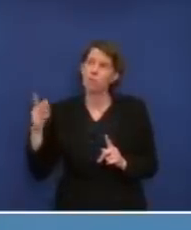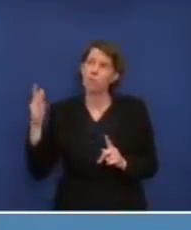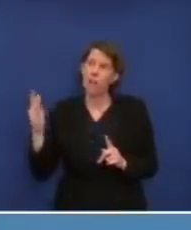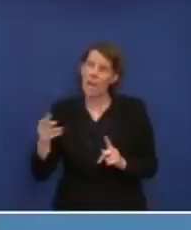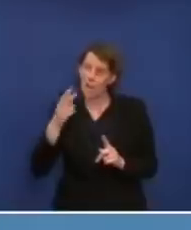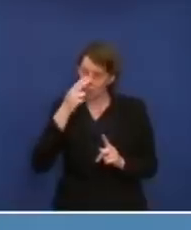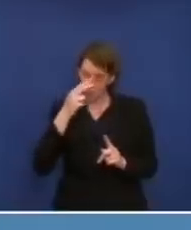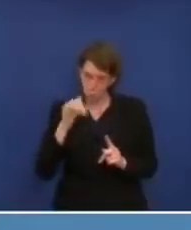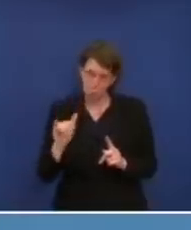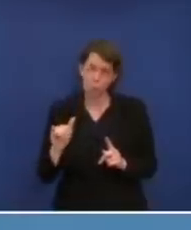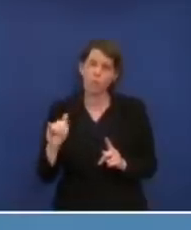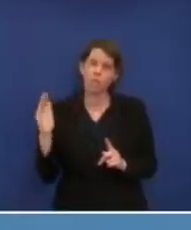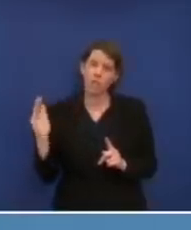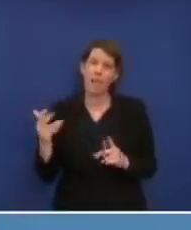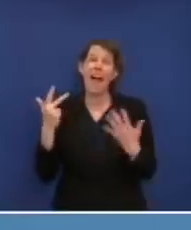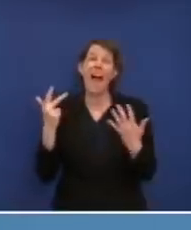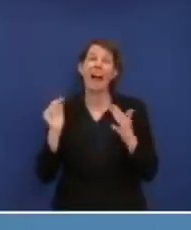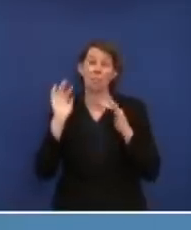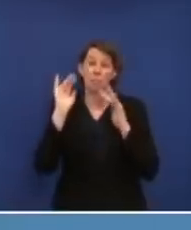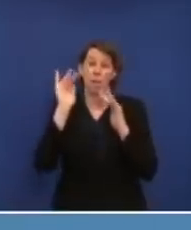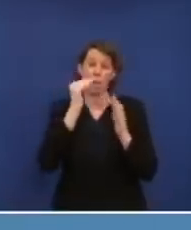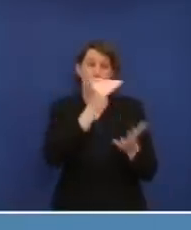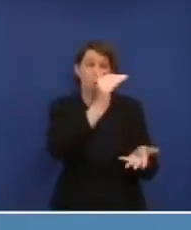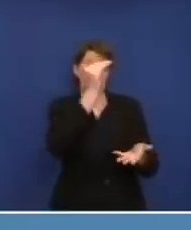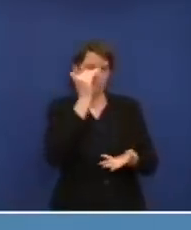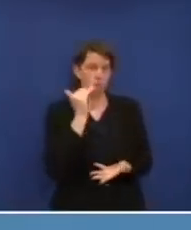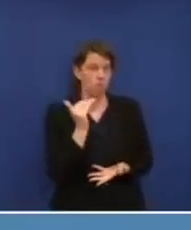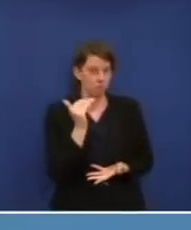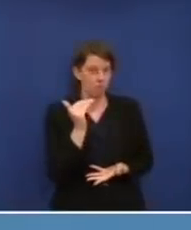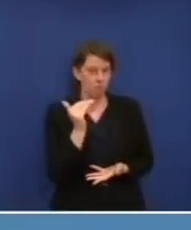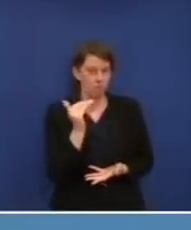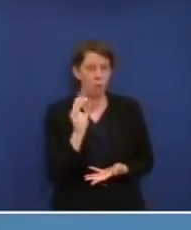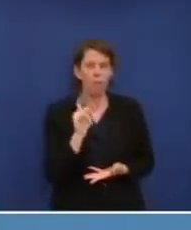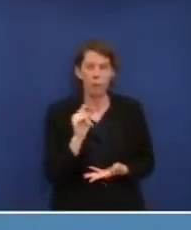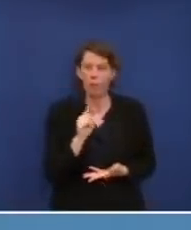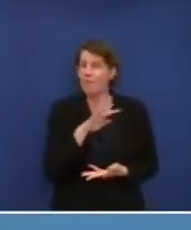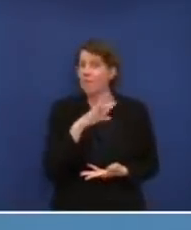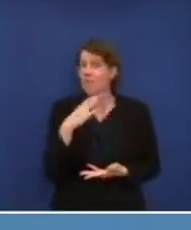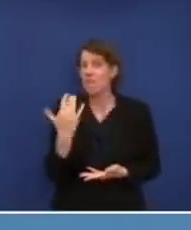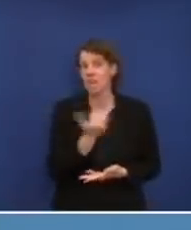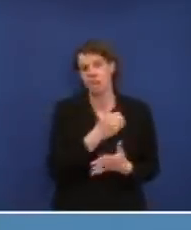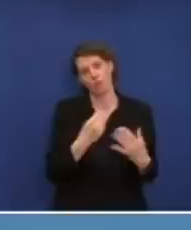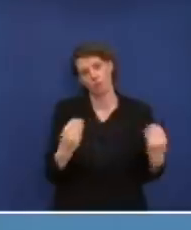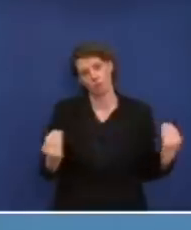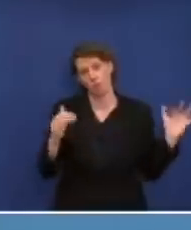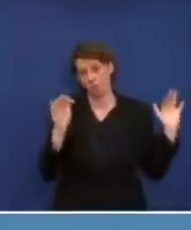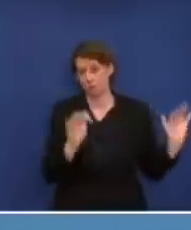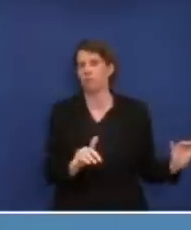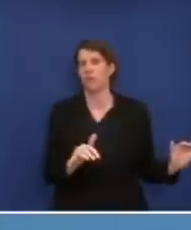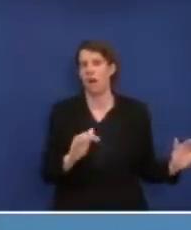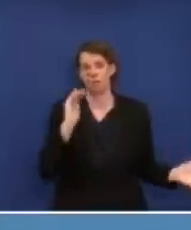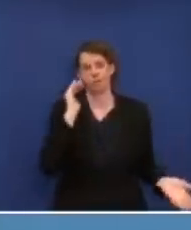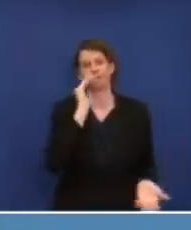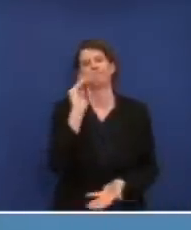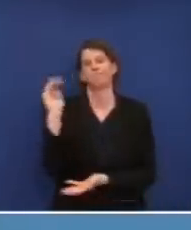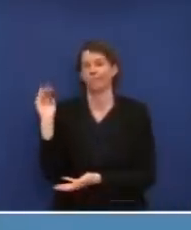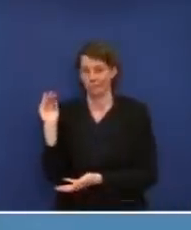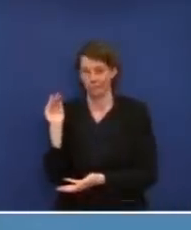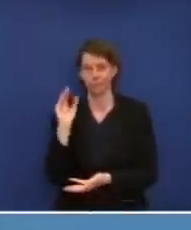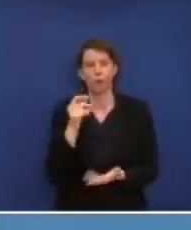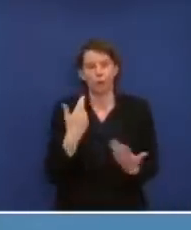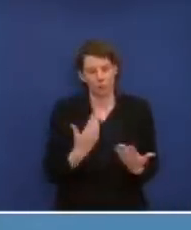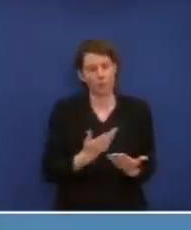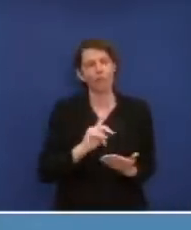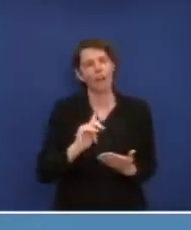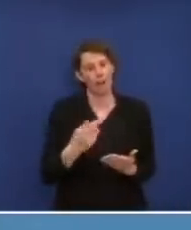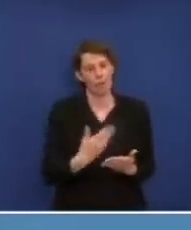bis Ende Juni 8 Millionen Dosen. Das heißt, wir haben sehr, sehr viele Impfstoffdosen verfügbar und wollen da natürlich dann